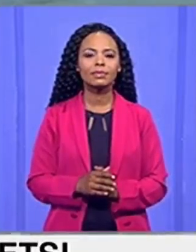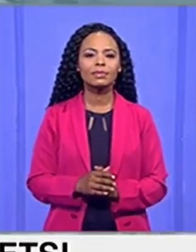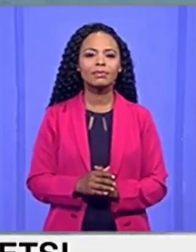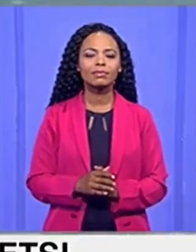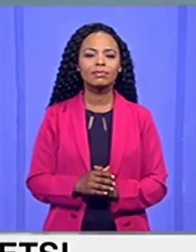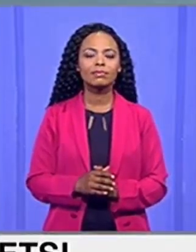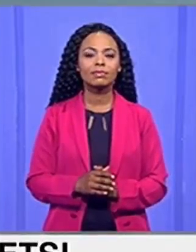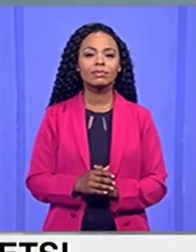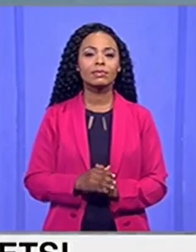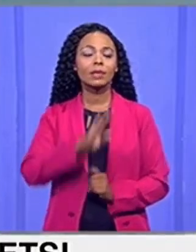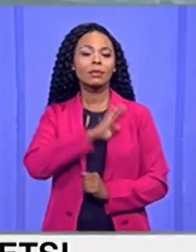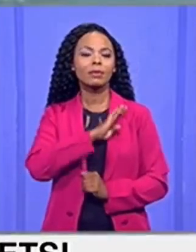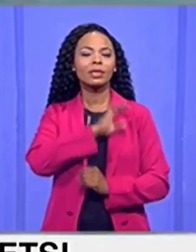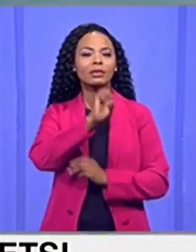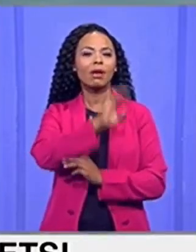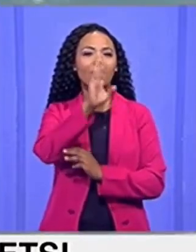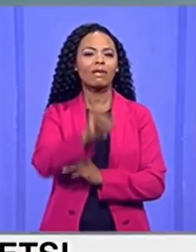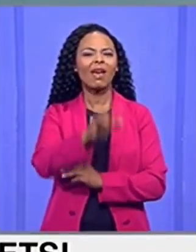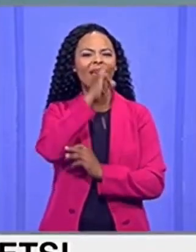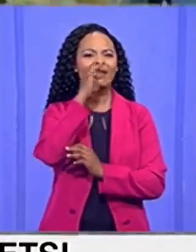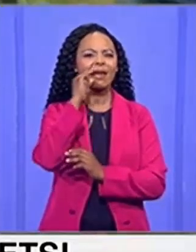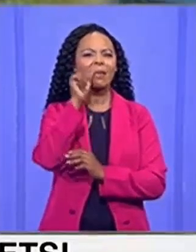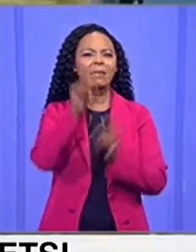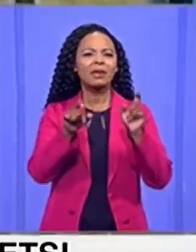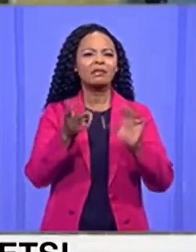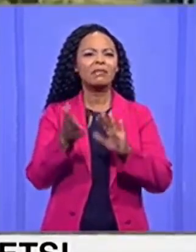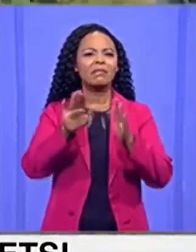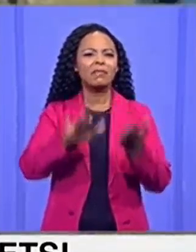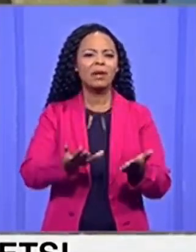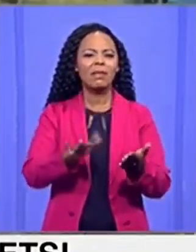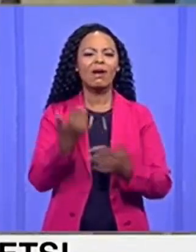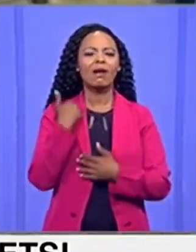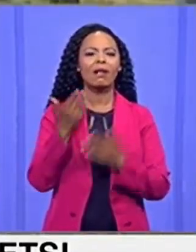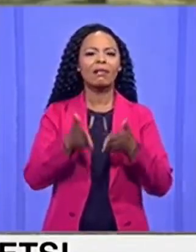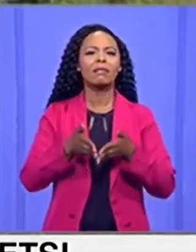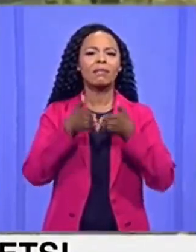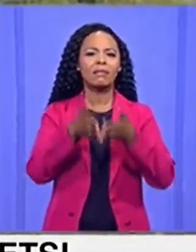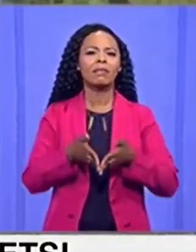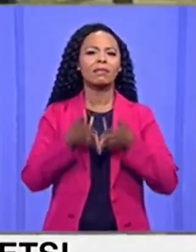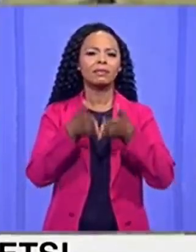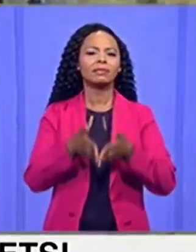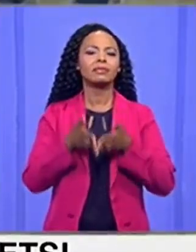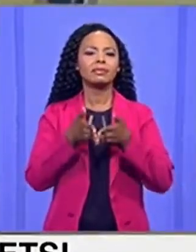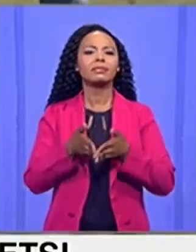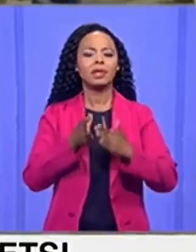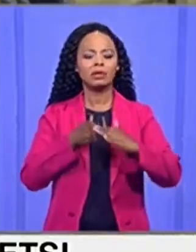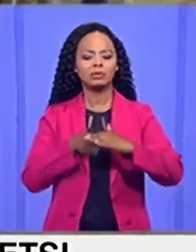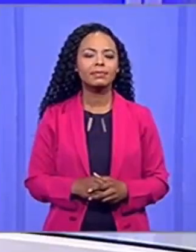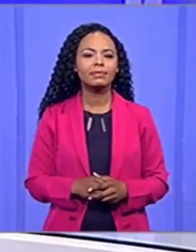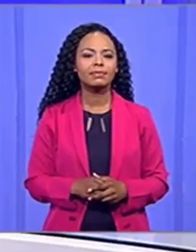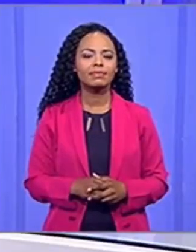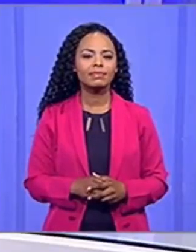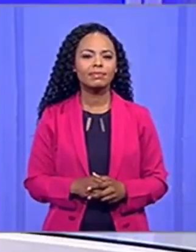Setswana sa Afrika Borwa se tlhagitse maina a ba ba tlhokafetseng mo kotsing ya sekepe sa ka fa tlase ga metsi.